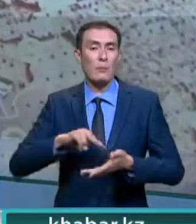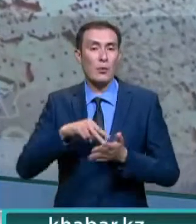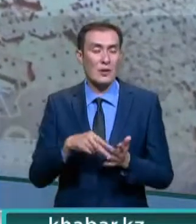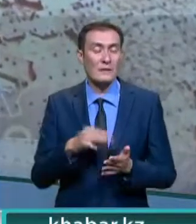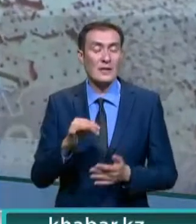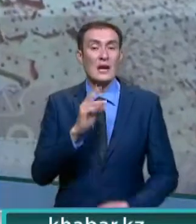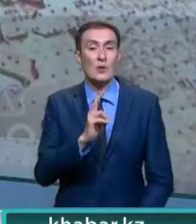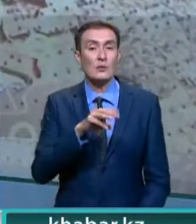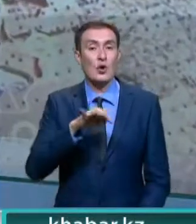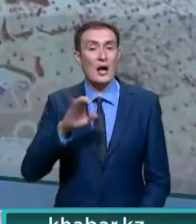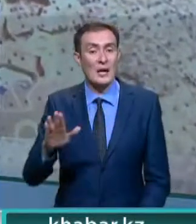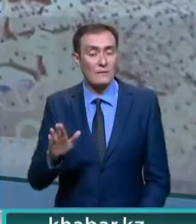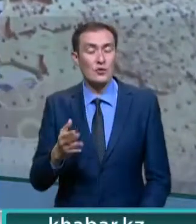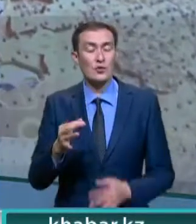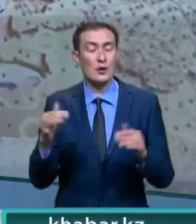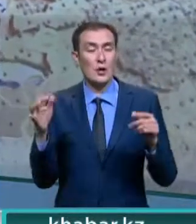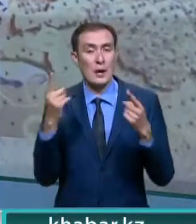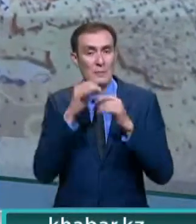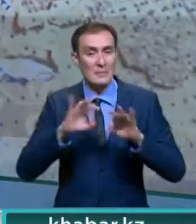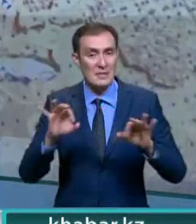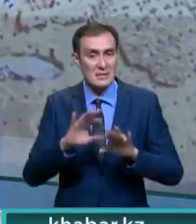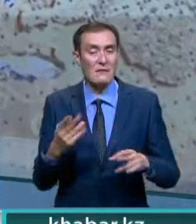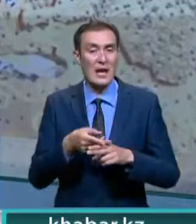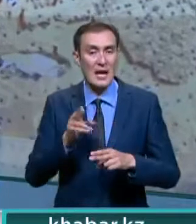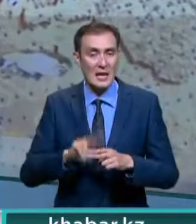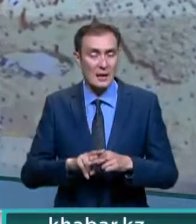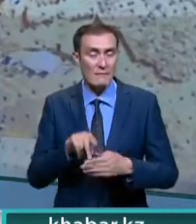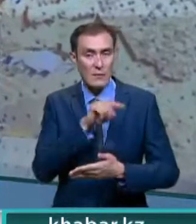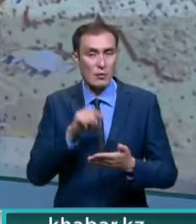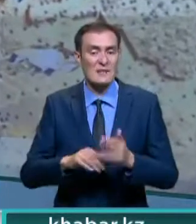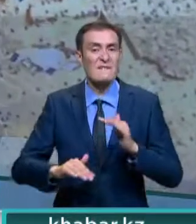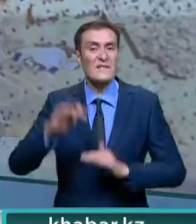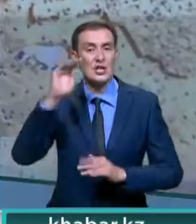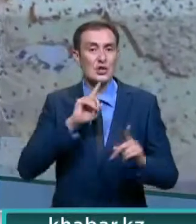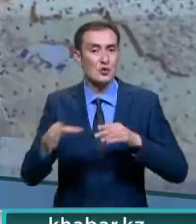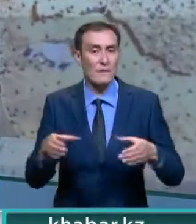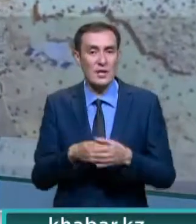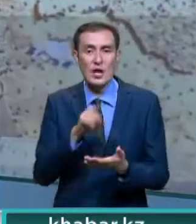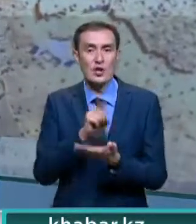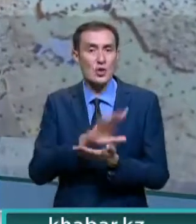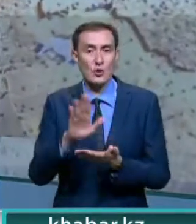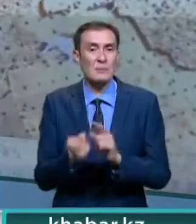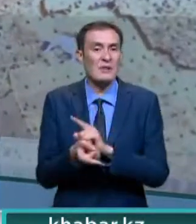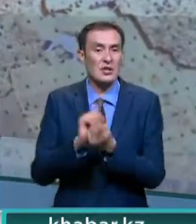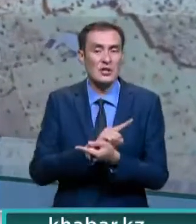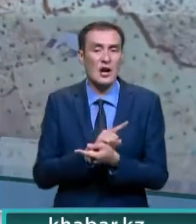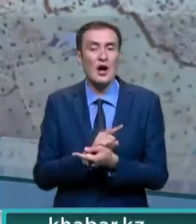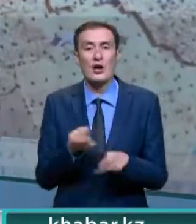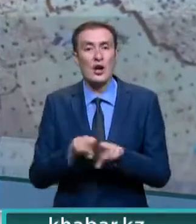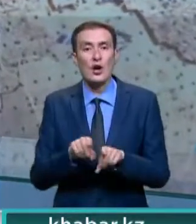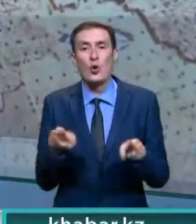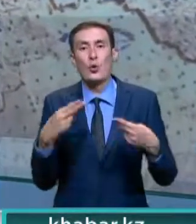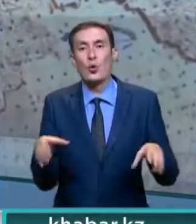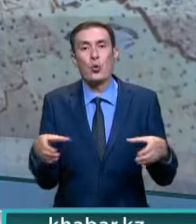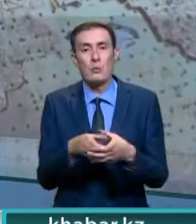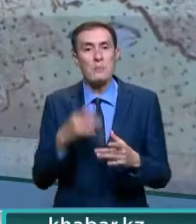проектов. И тут Касым-Жомарт Токаев четко дал понять, в этом случае Высший совет не должен превращаться в клуб мечтателей.